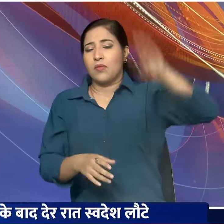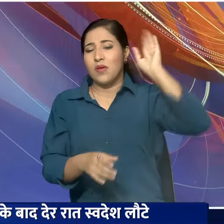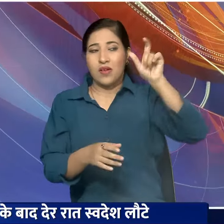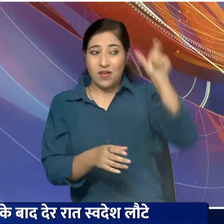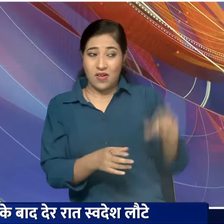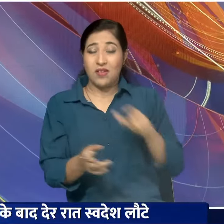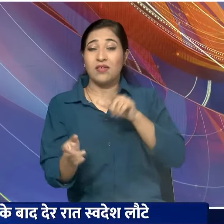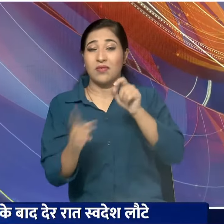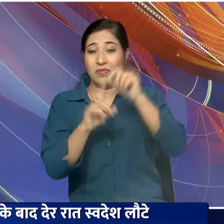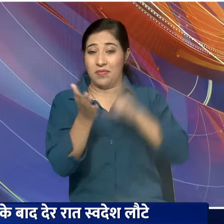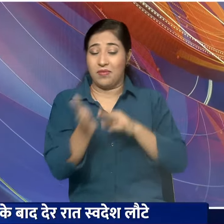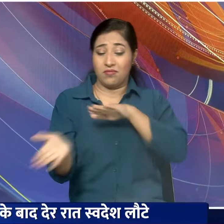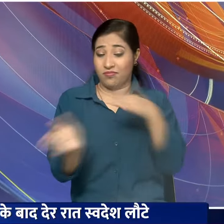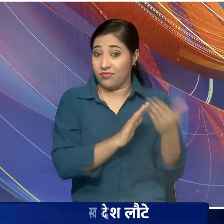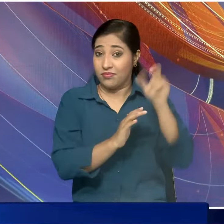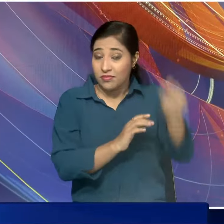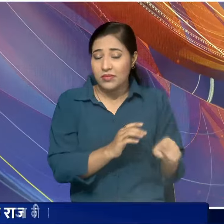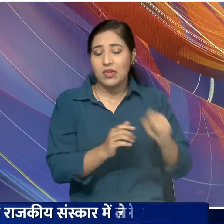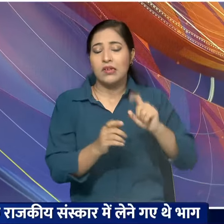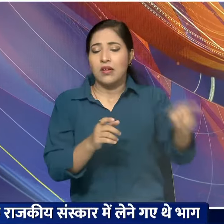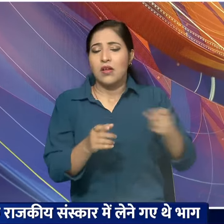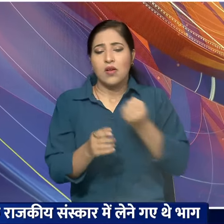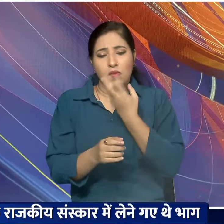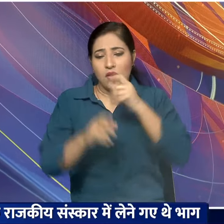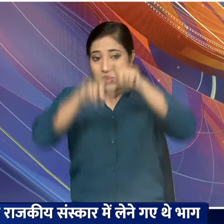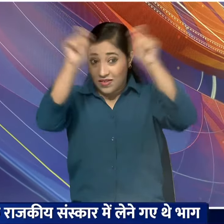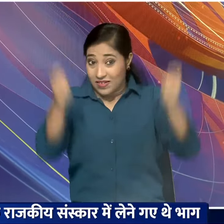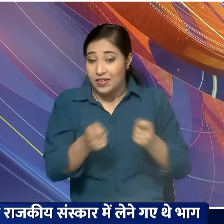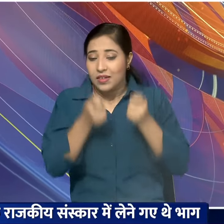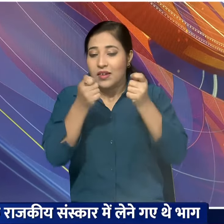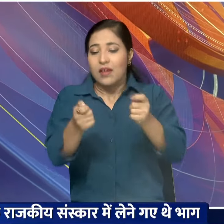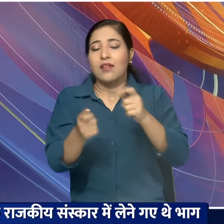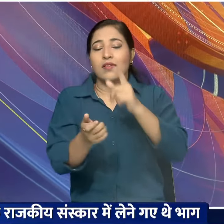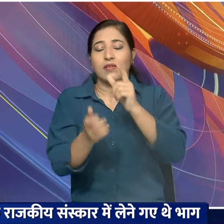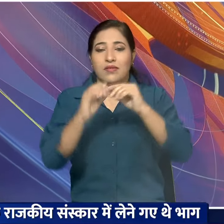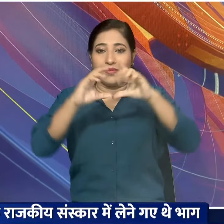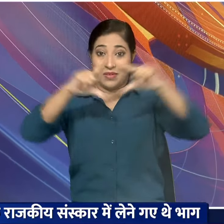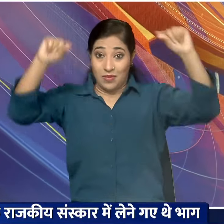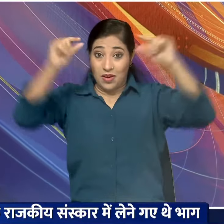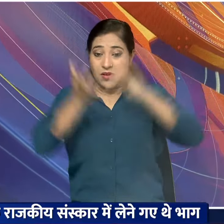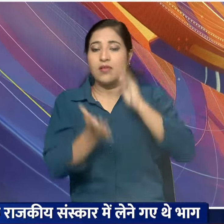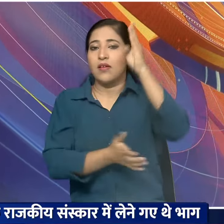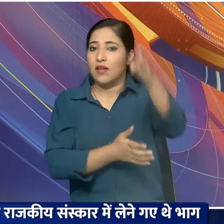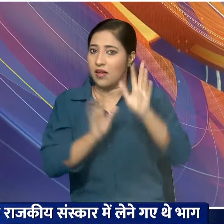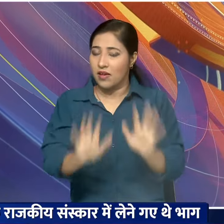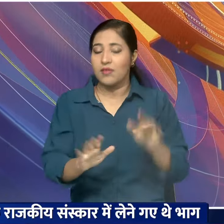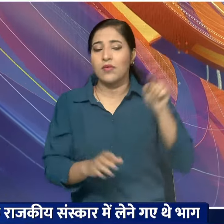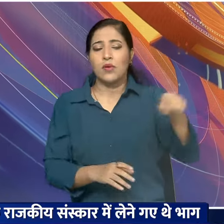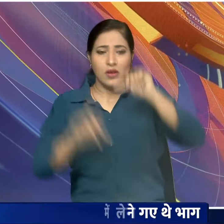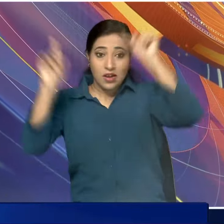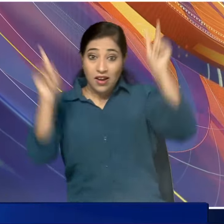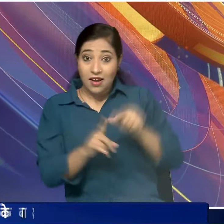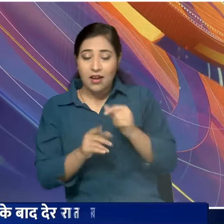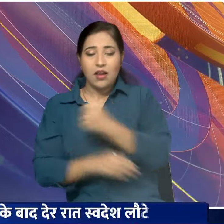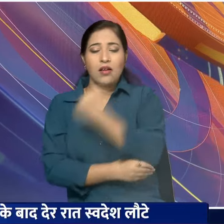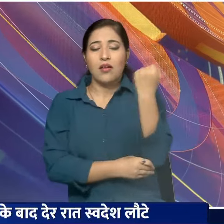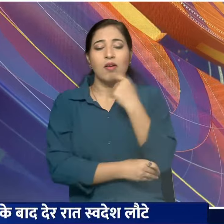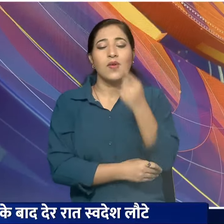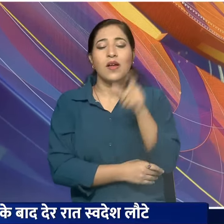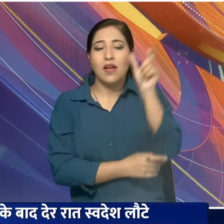शिंजो आबे के राजकीय अंतिम संस्कार में भाग लेने के लिए जापान के दौरे पर गए। उन्होंने भारत की ओर से शिंजो आबे